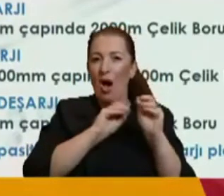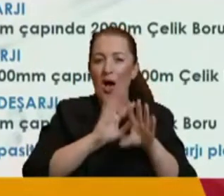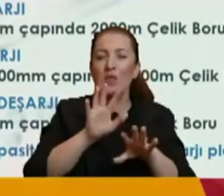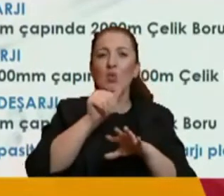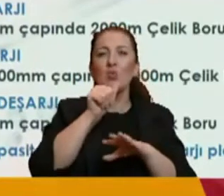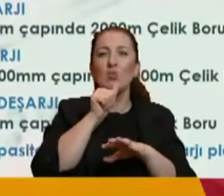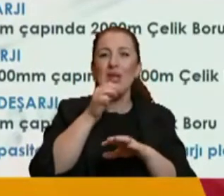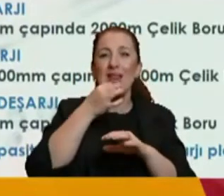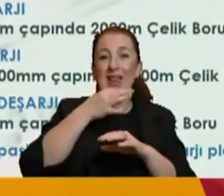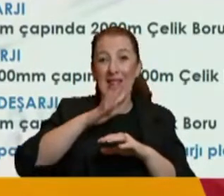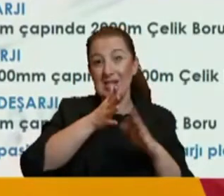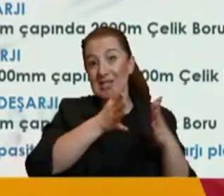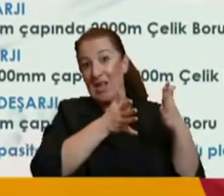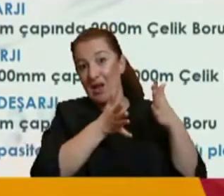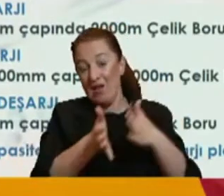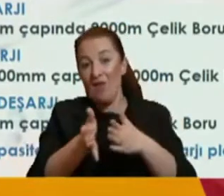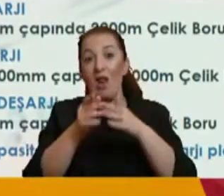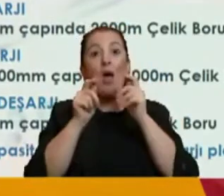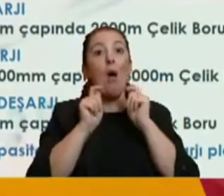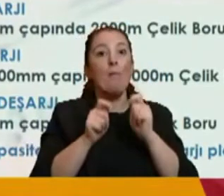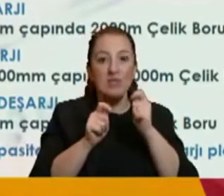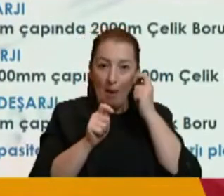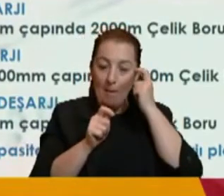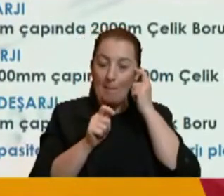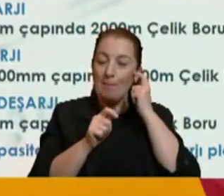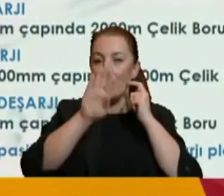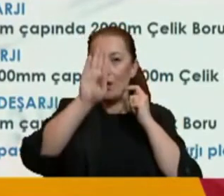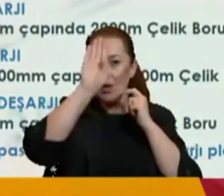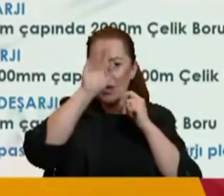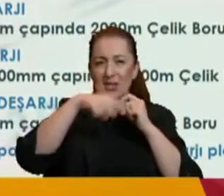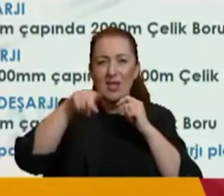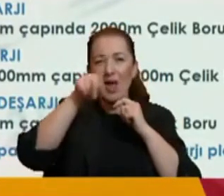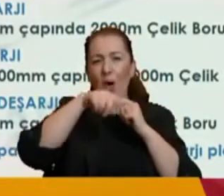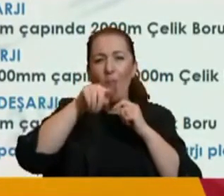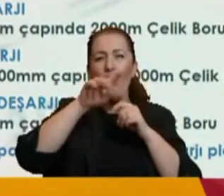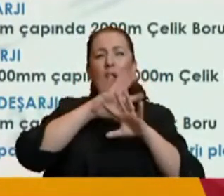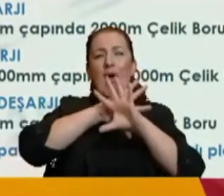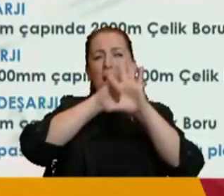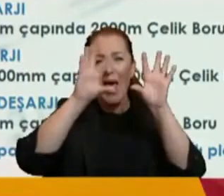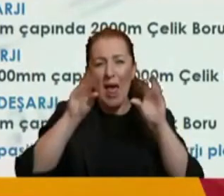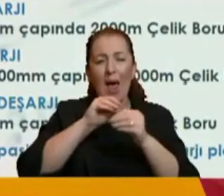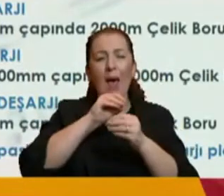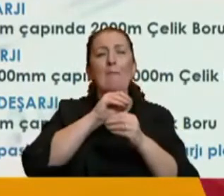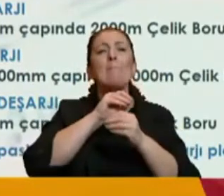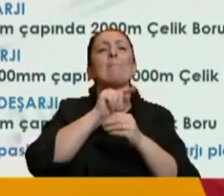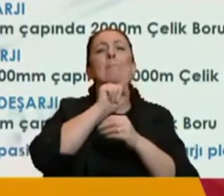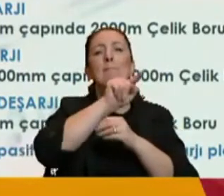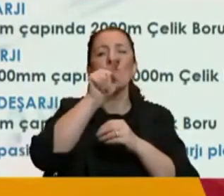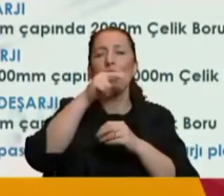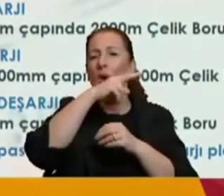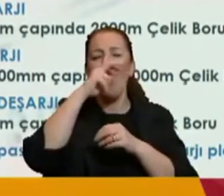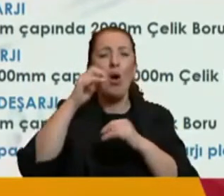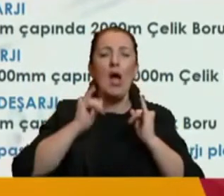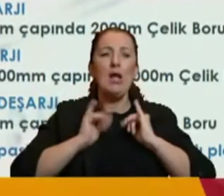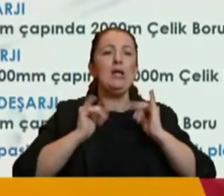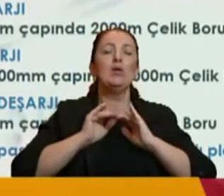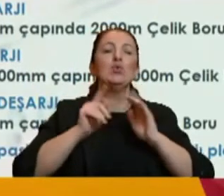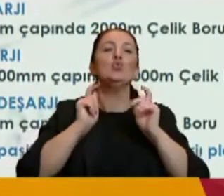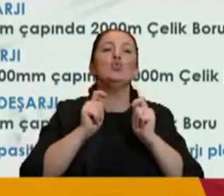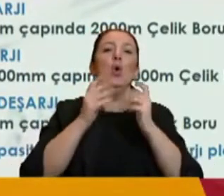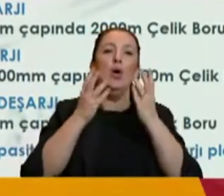denize doğrudan versem İstanbul'un bütün bir şeylerin Depodan durulmaz